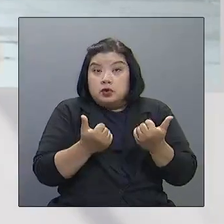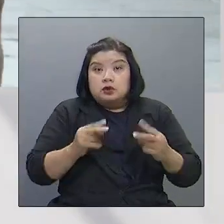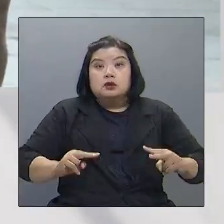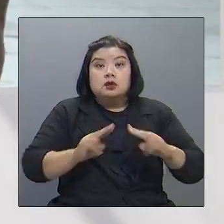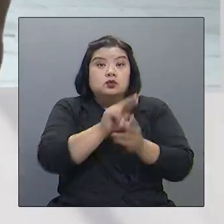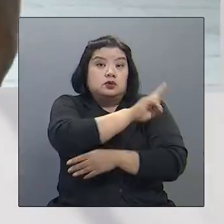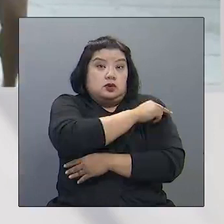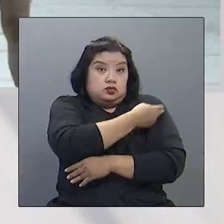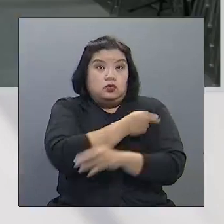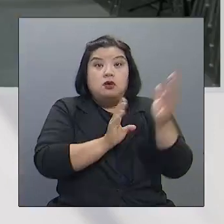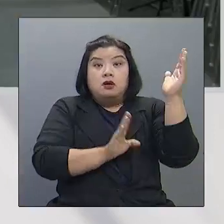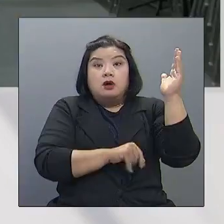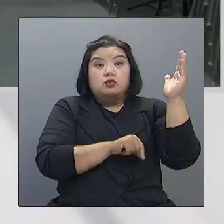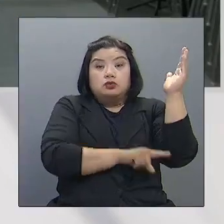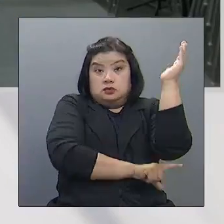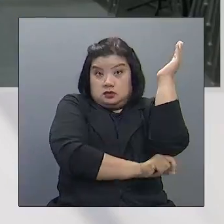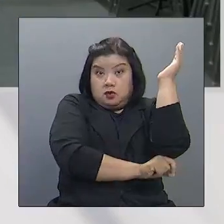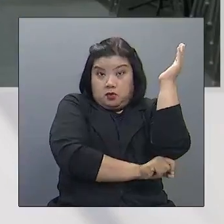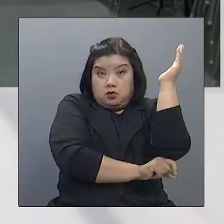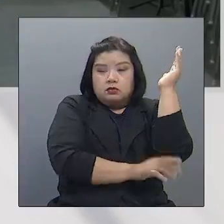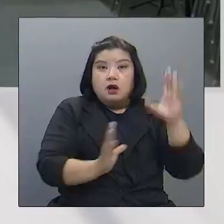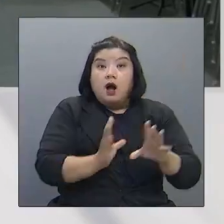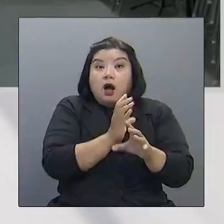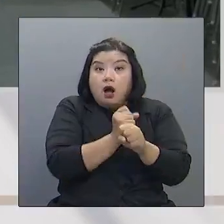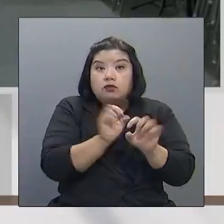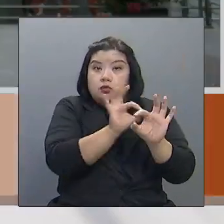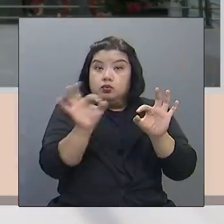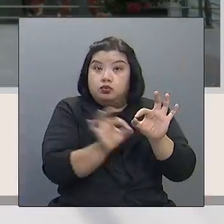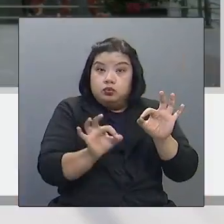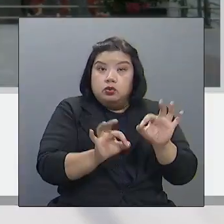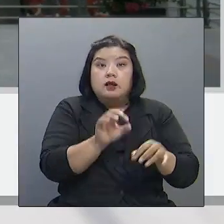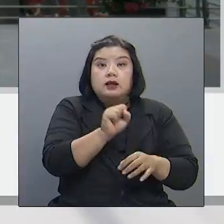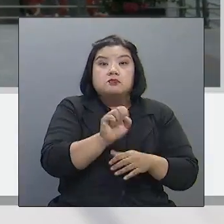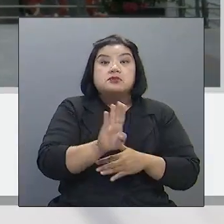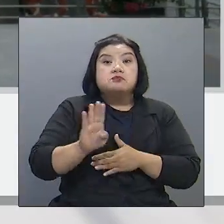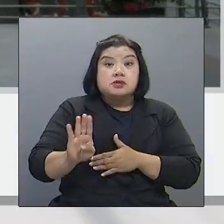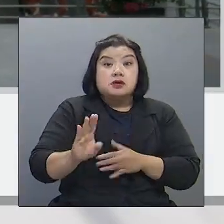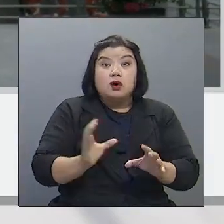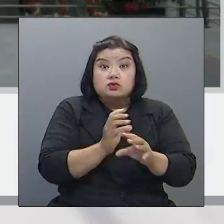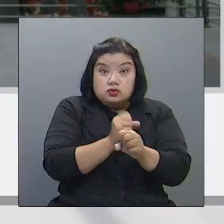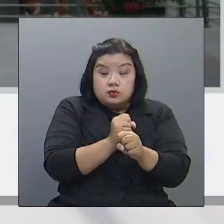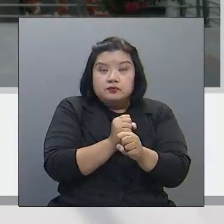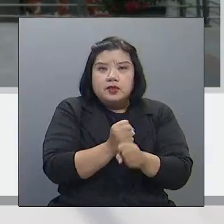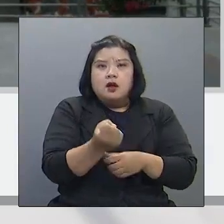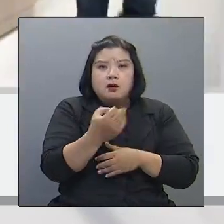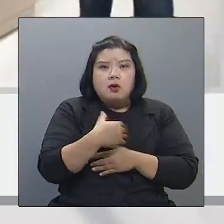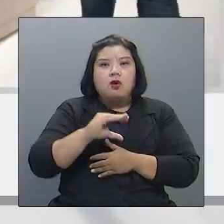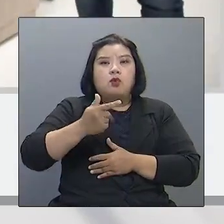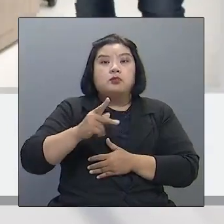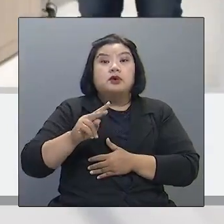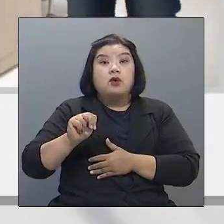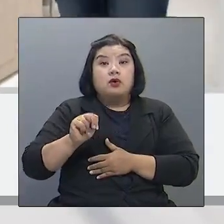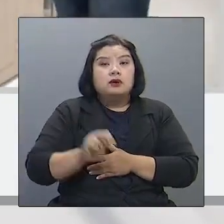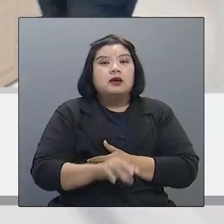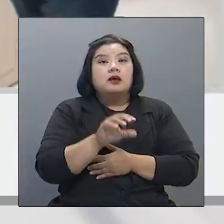ปร์ค่ะพบรายงานที่น่าสนใจเกี่ยวกับรายละเอียดของสายพันธุ์ XBB นะคะโดยระบุว่าโอมิครอนสายพันธุ์